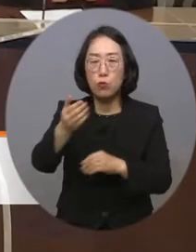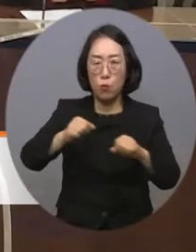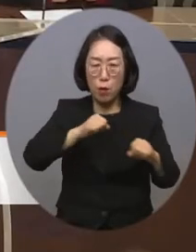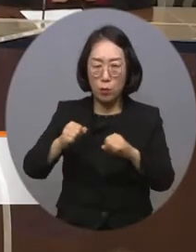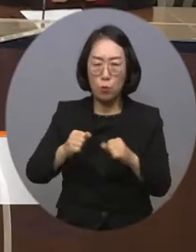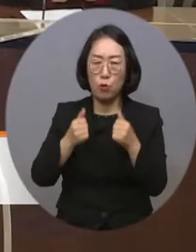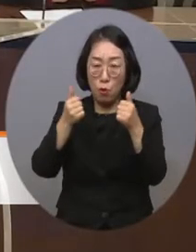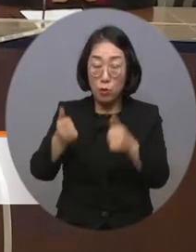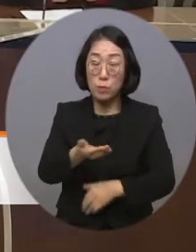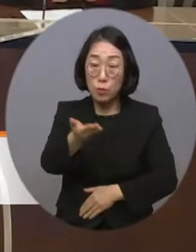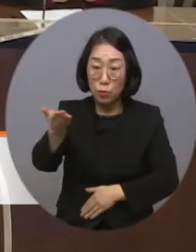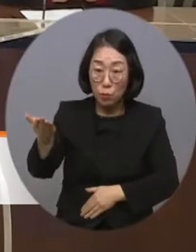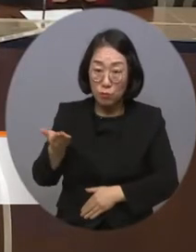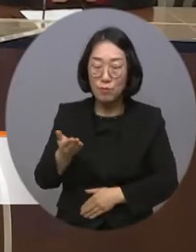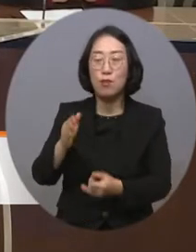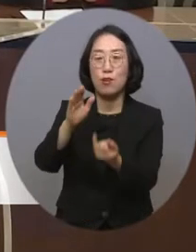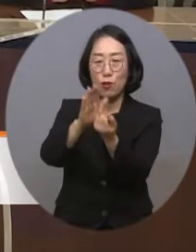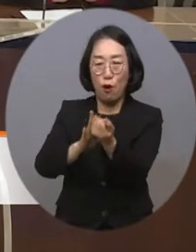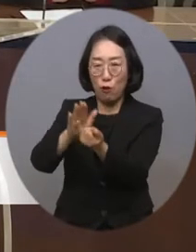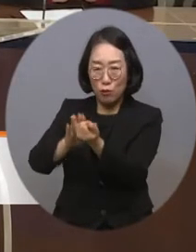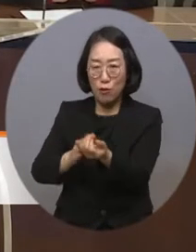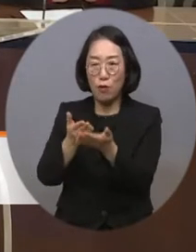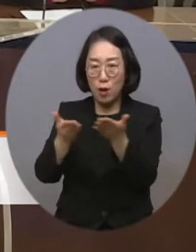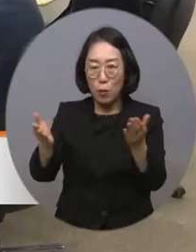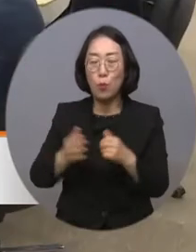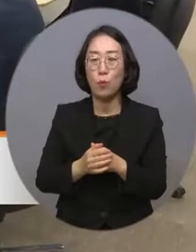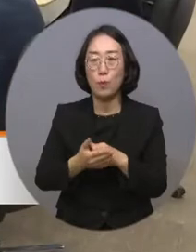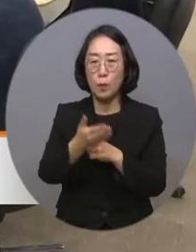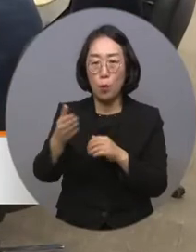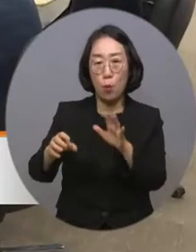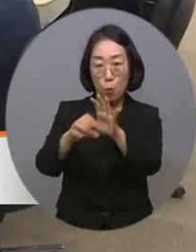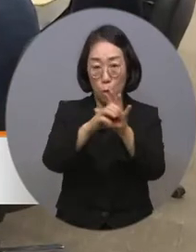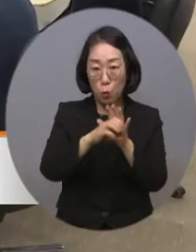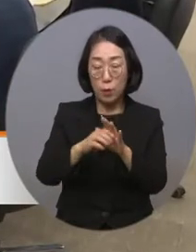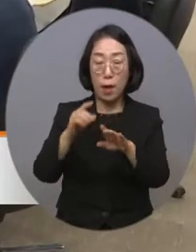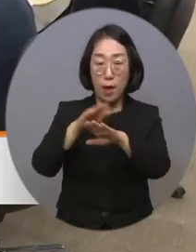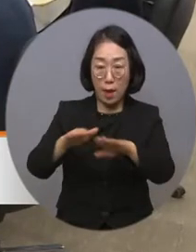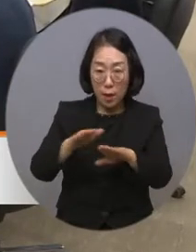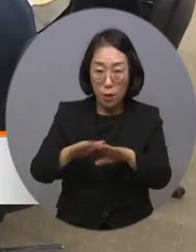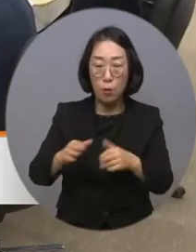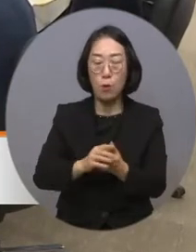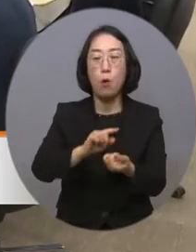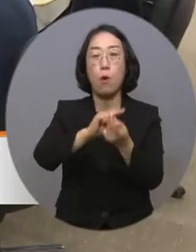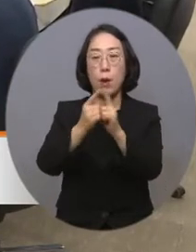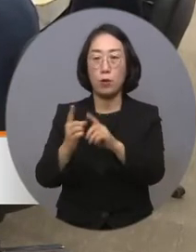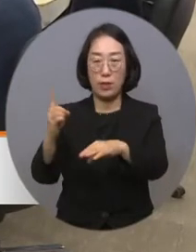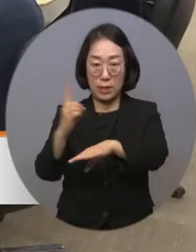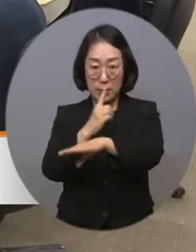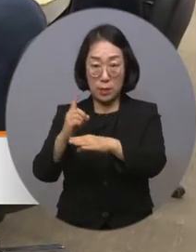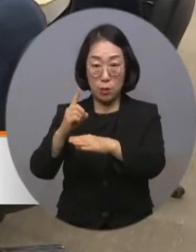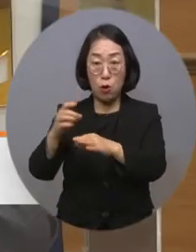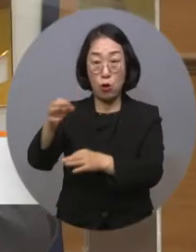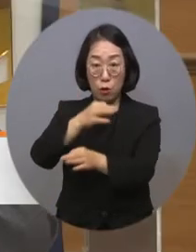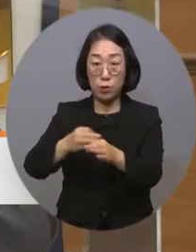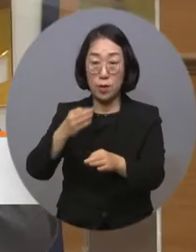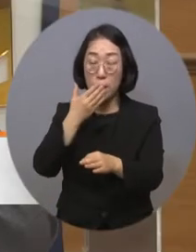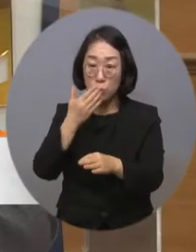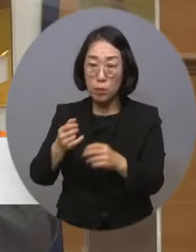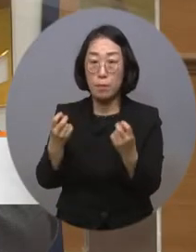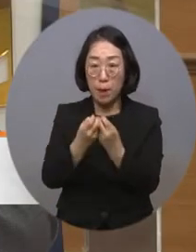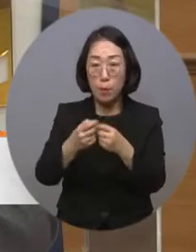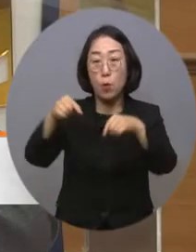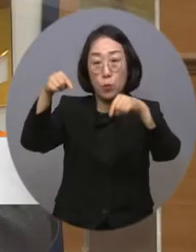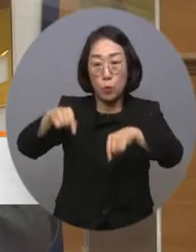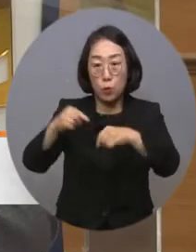해온 여성 CEO를 격려하고 코로나19 극복과 디지털 경제로의 전환을 주제로 위드 코로나 시대